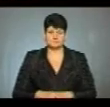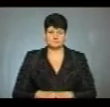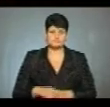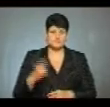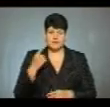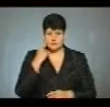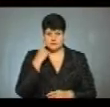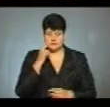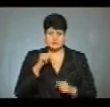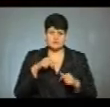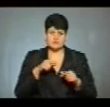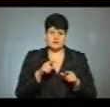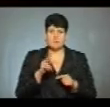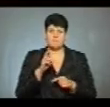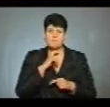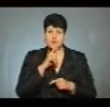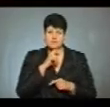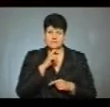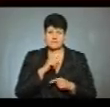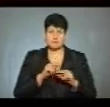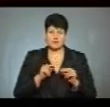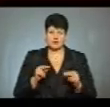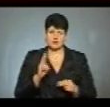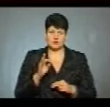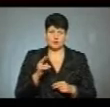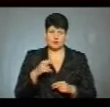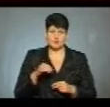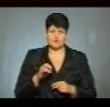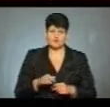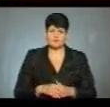Перше очко забиває гравець Бродівського педагогічного коледжу.